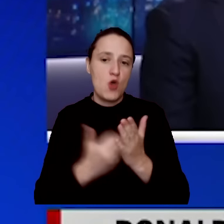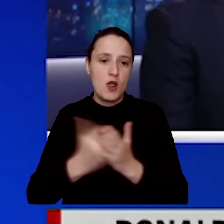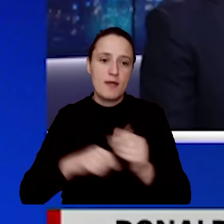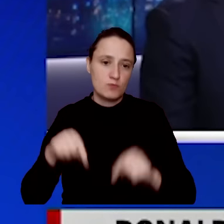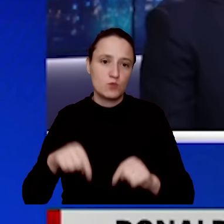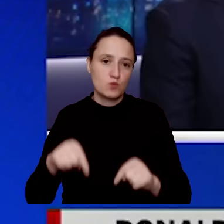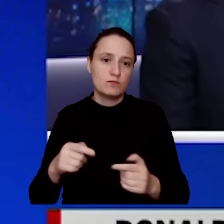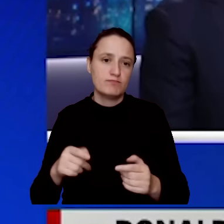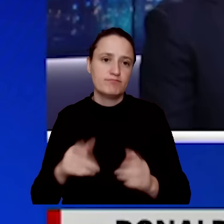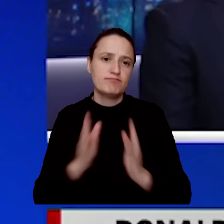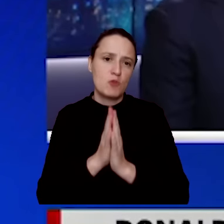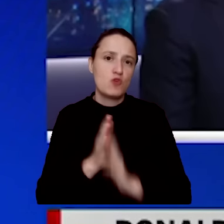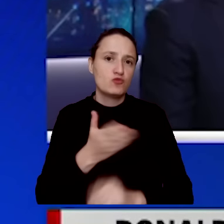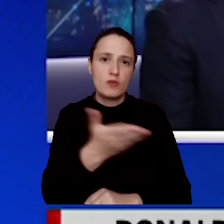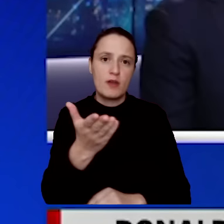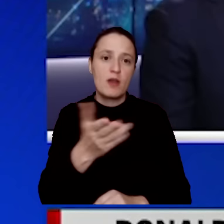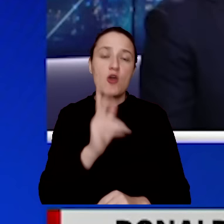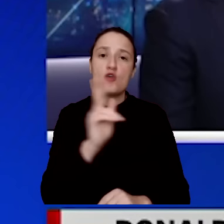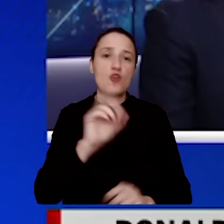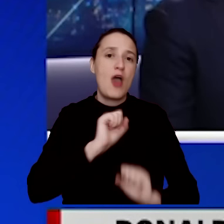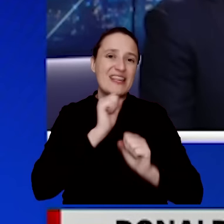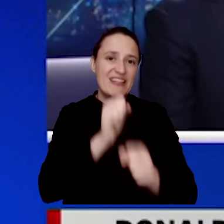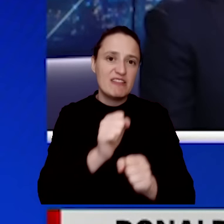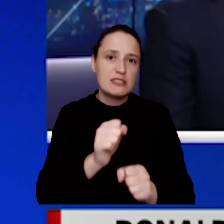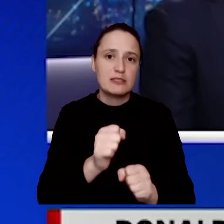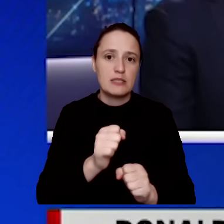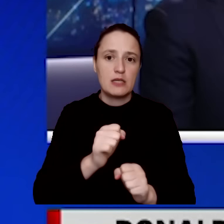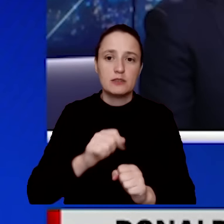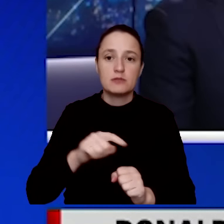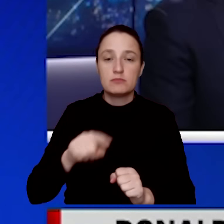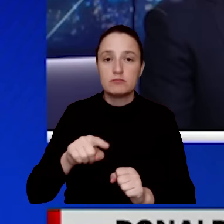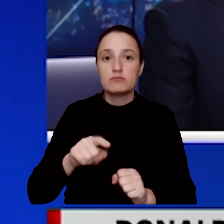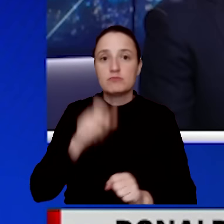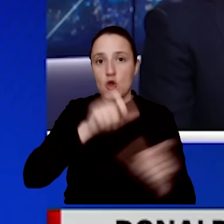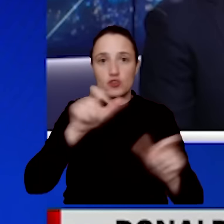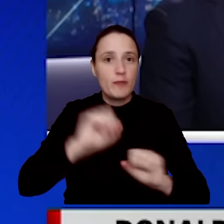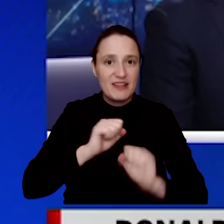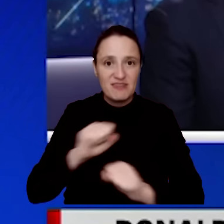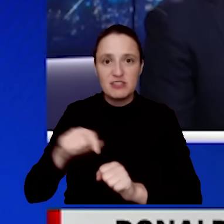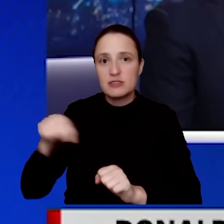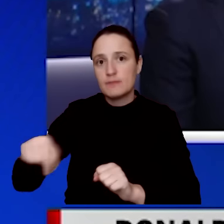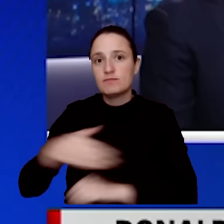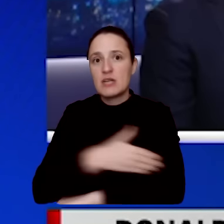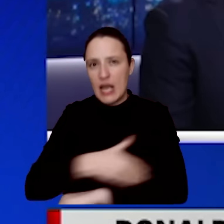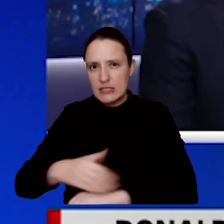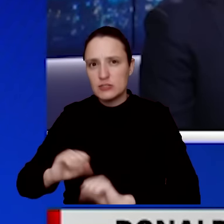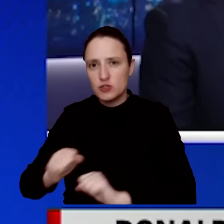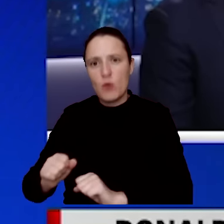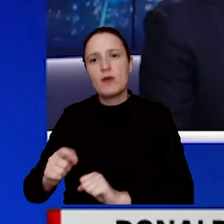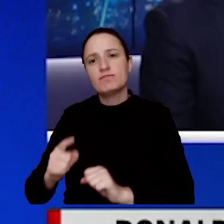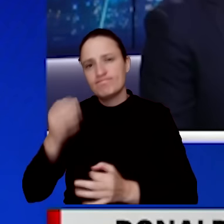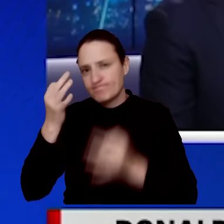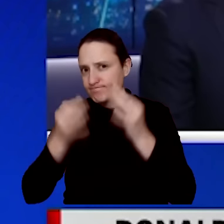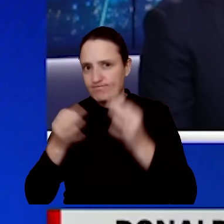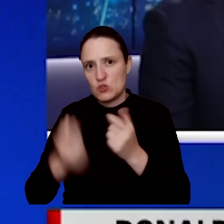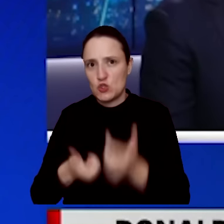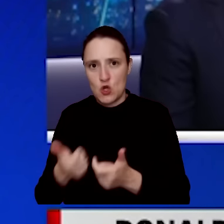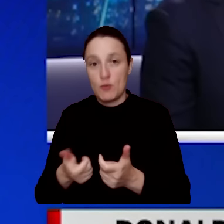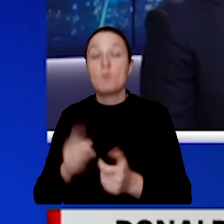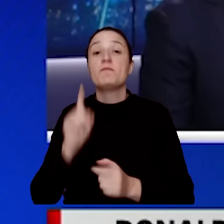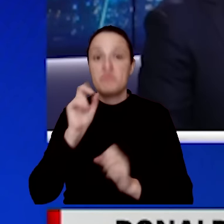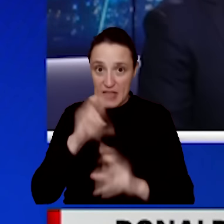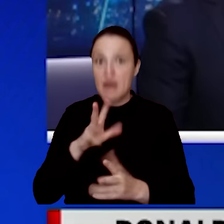wszystkich aktywistów działających na granicy, żeby zastanawiali się zawsze, co robią. Pomoc dla drugiego